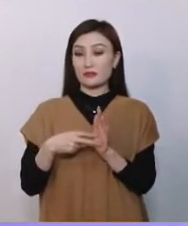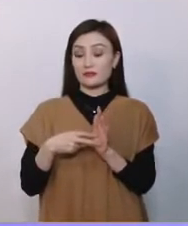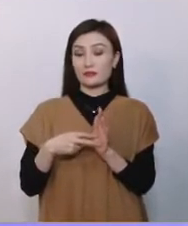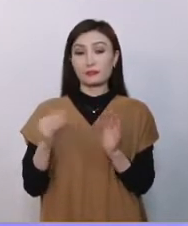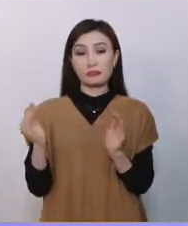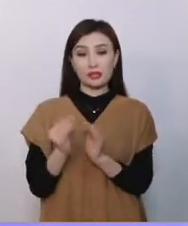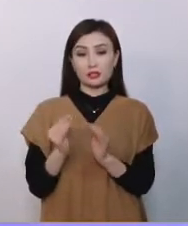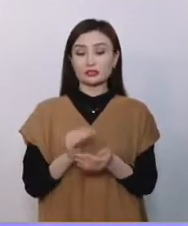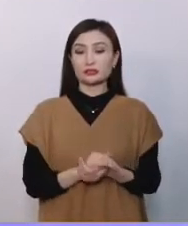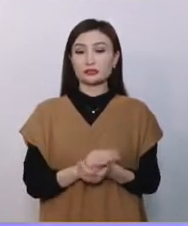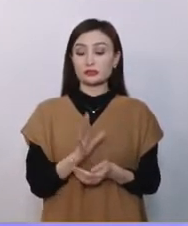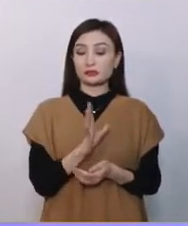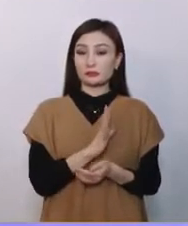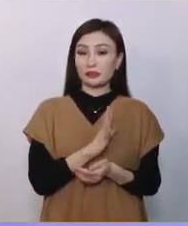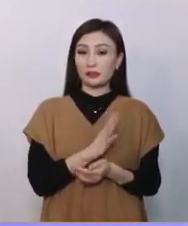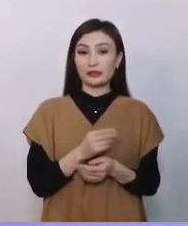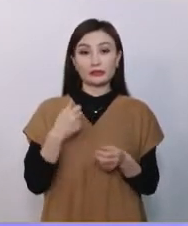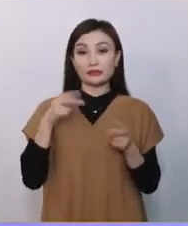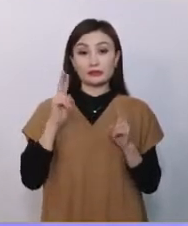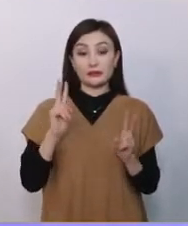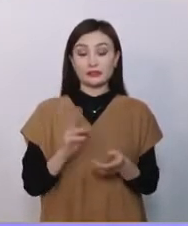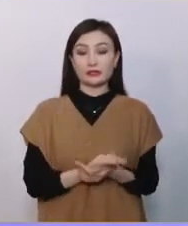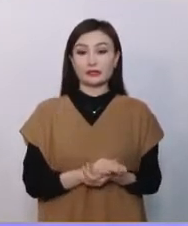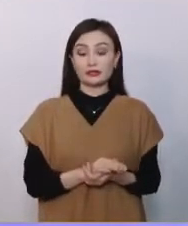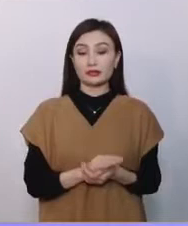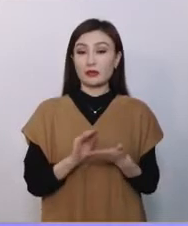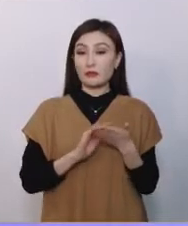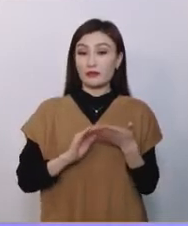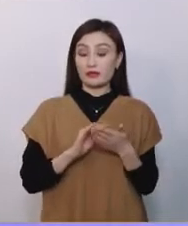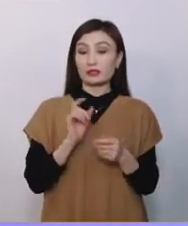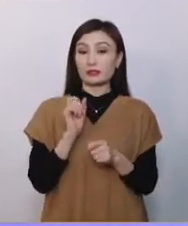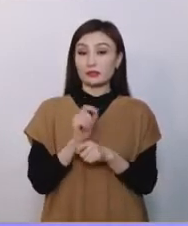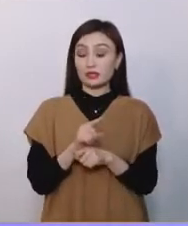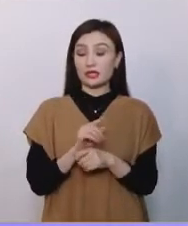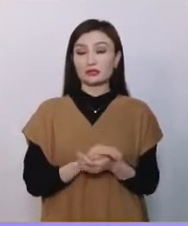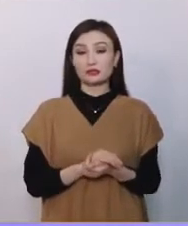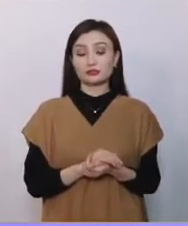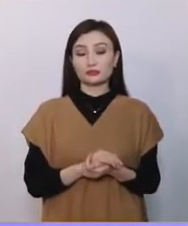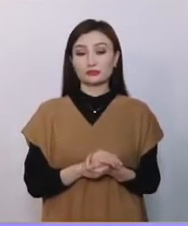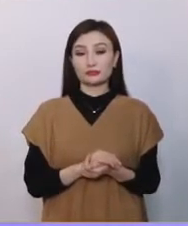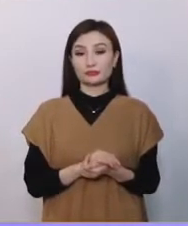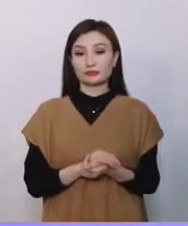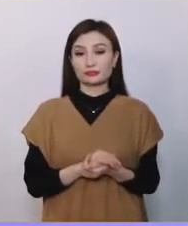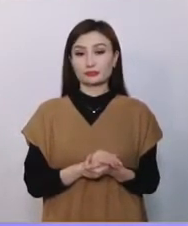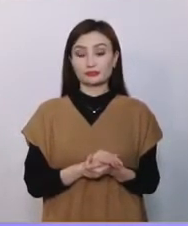меньше было неизвестно повторите задачу по краткой записи